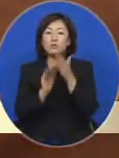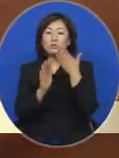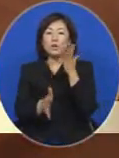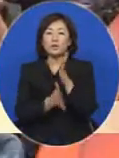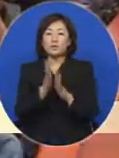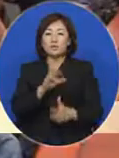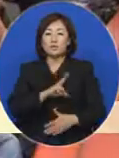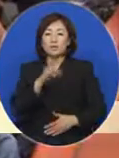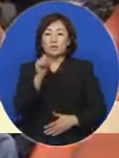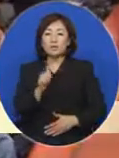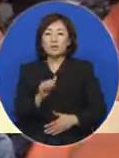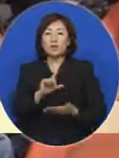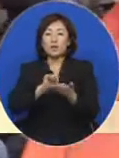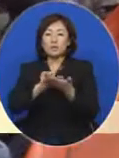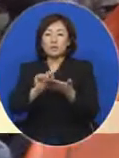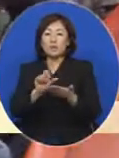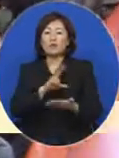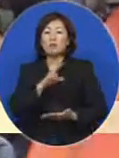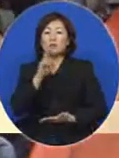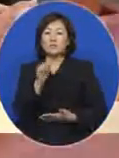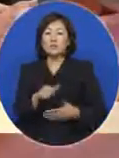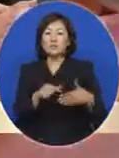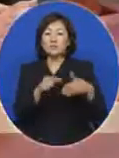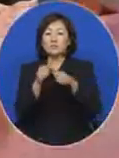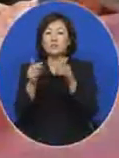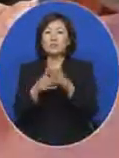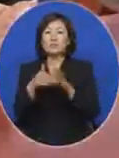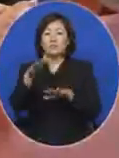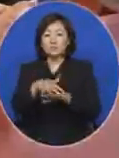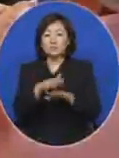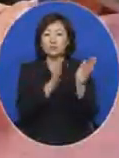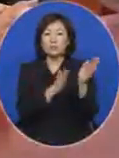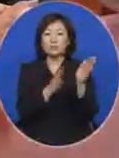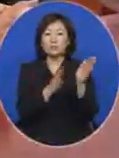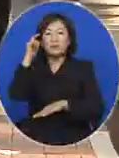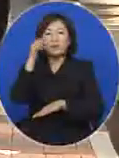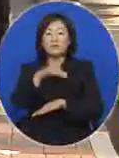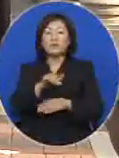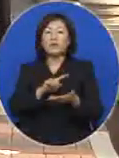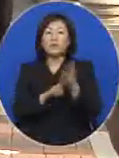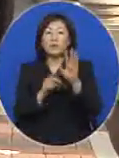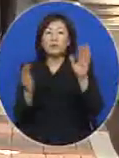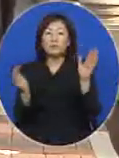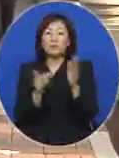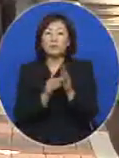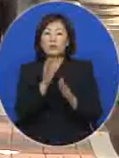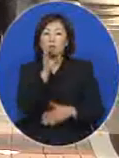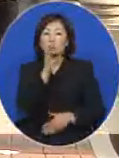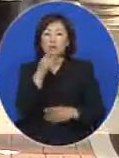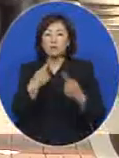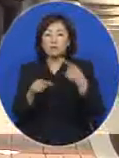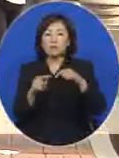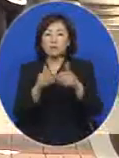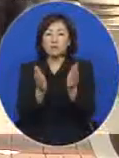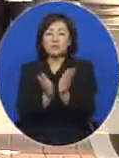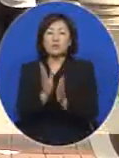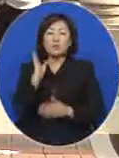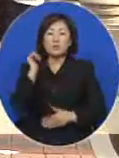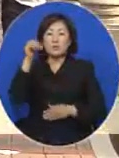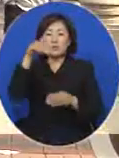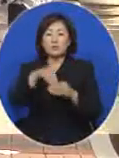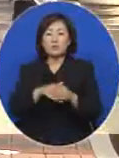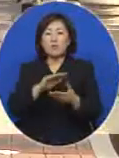시당위원장과 지역위원장 선출을 통해 조직정비에 나설 계획이라고 밝혔습니다. 중앙정치권이 대선을 위한